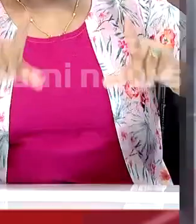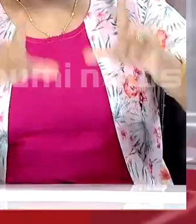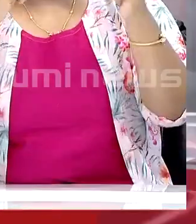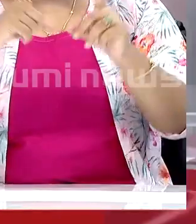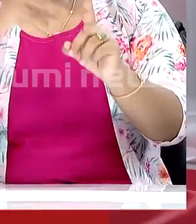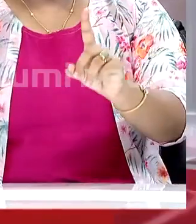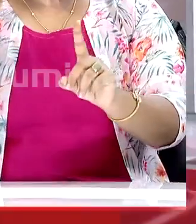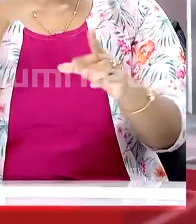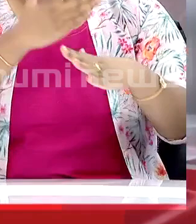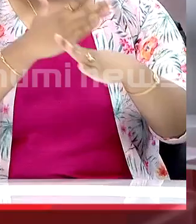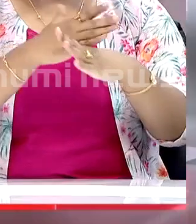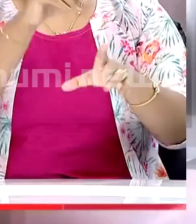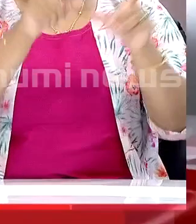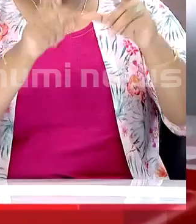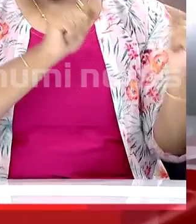Vittu.